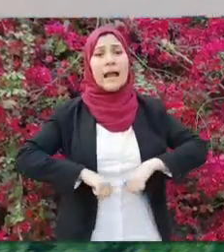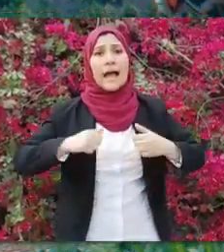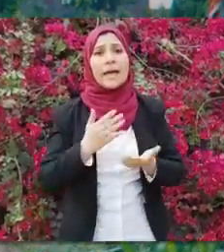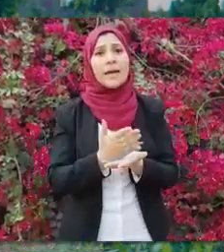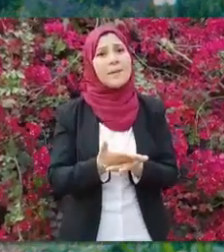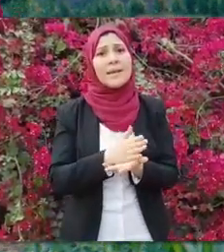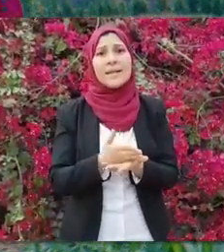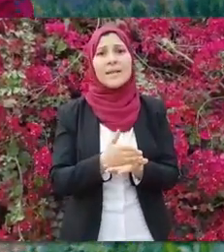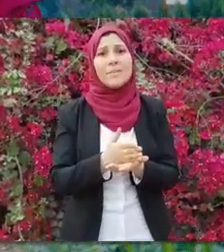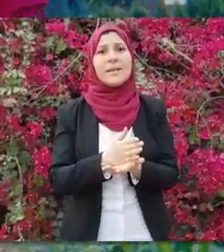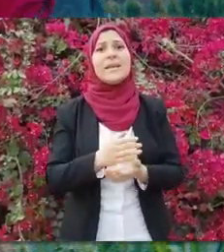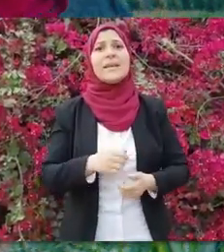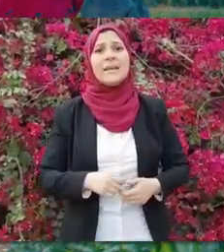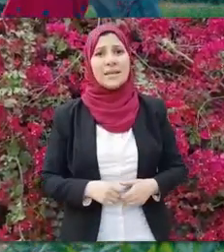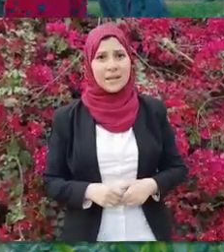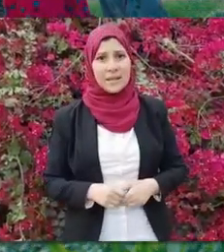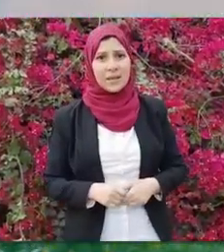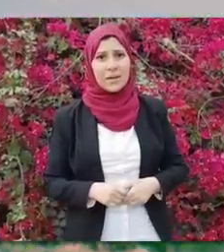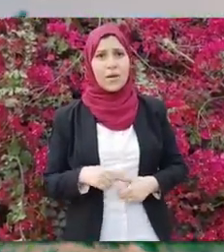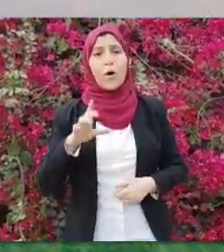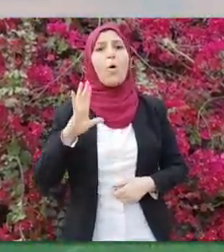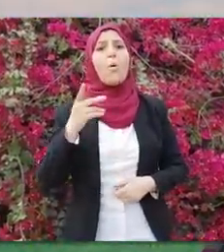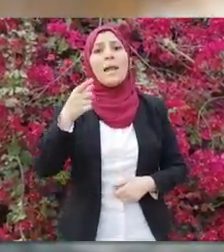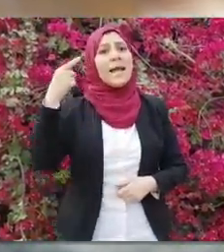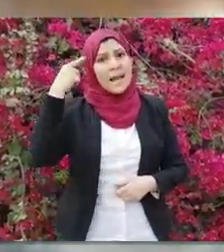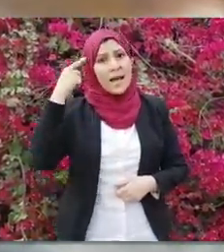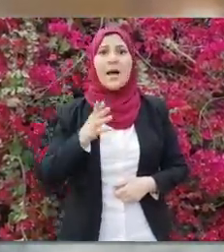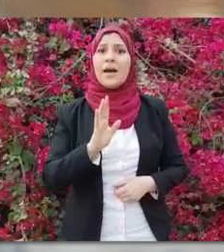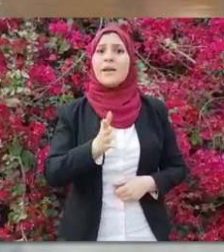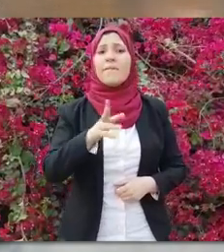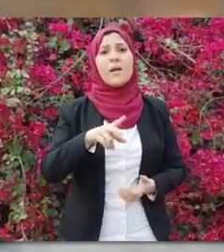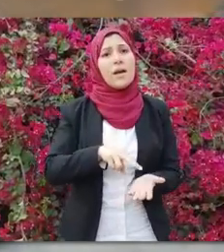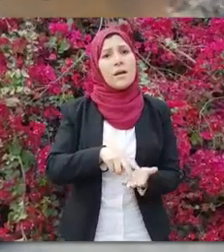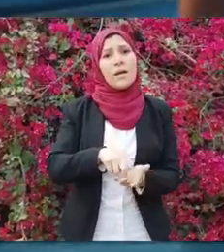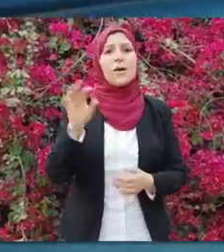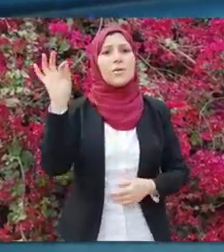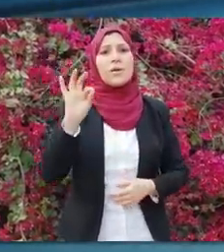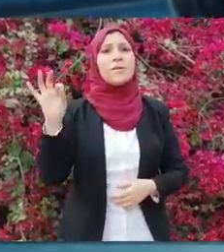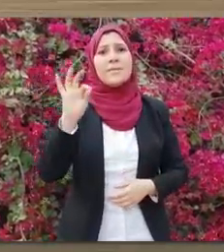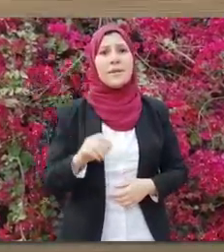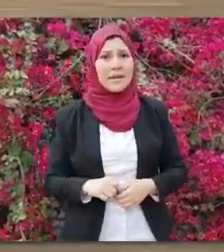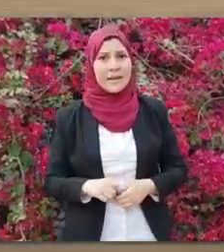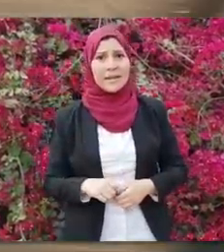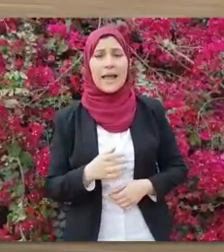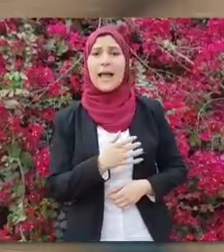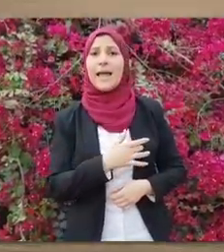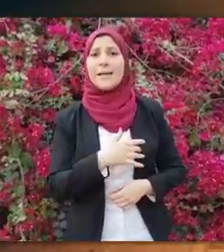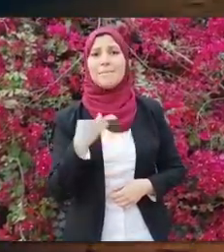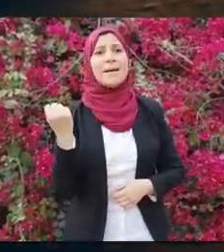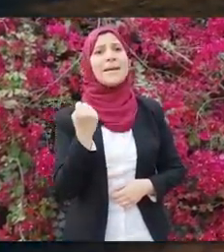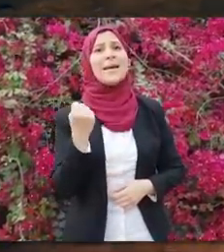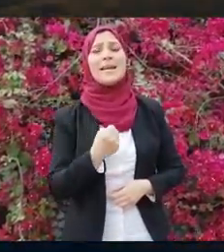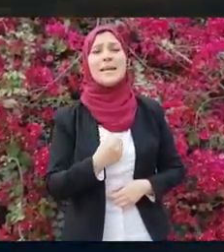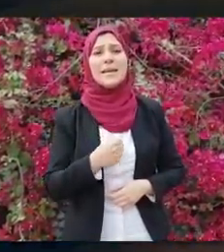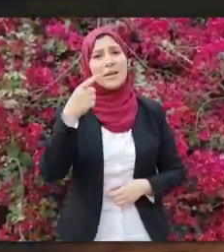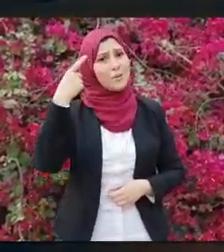متردد في الحياة بين البنين، ولا اللي عارف رايحة الخطوة فين،